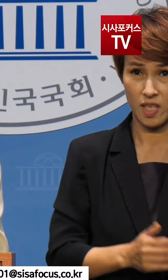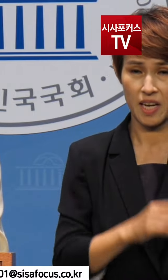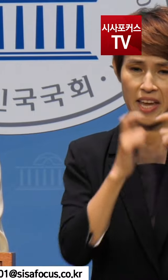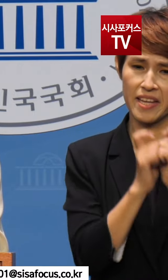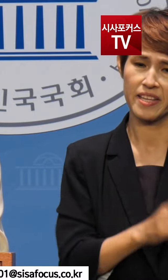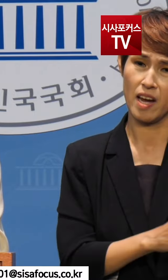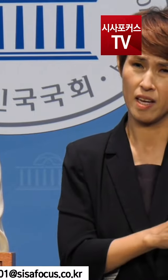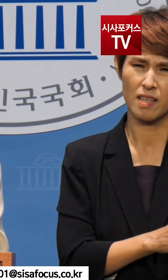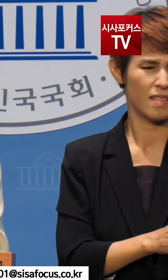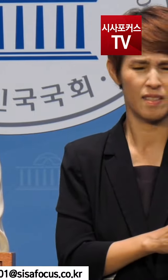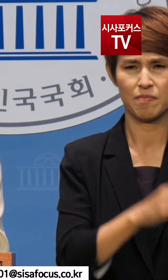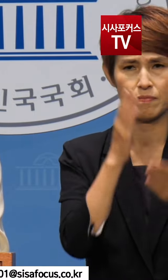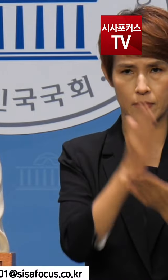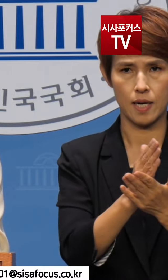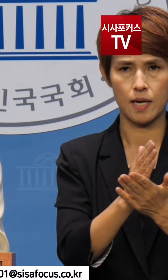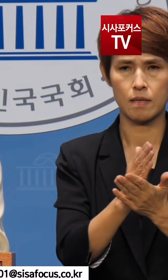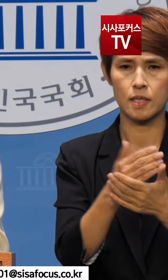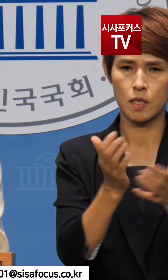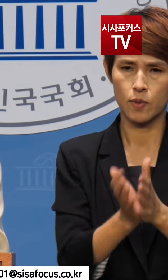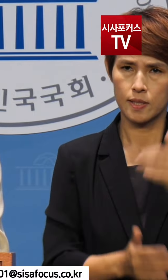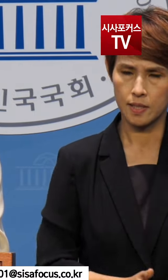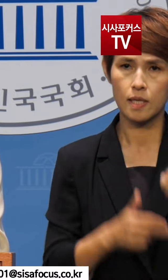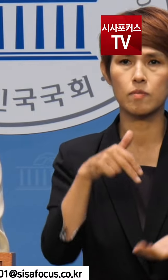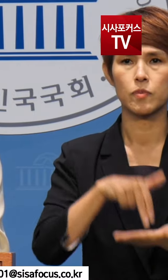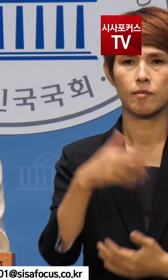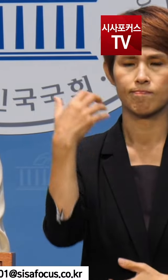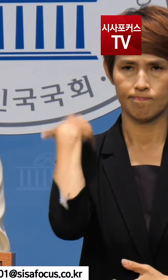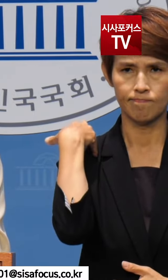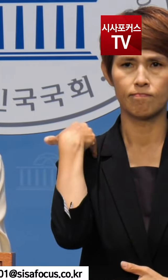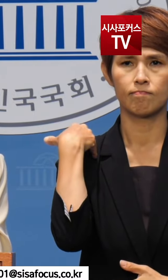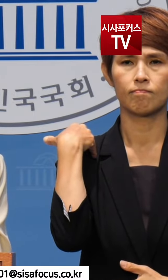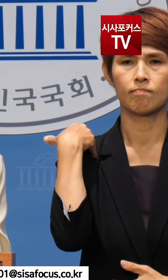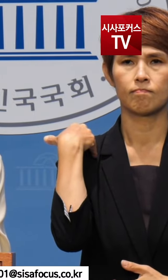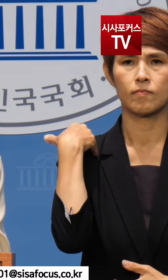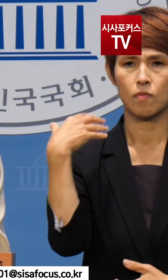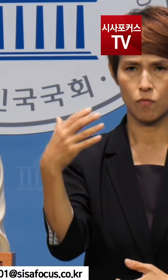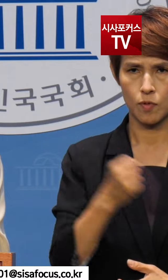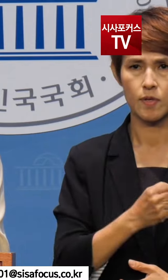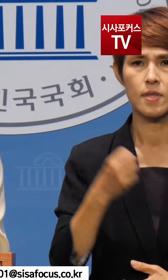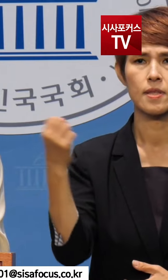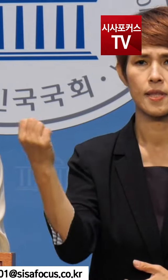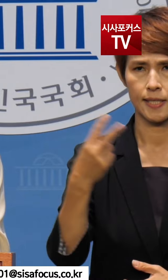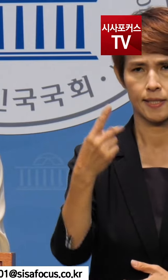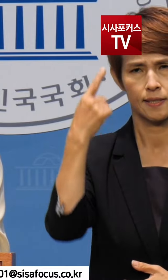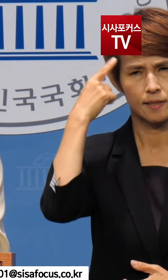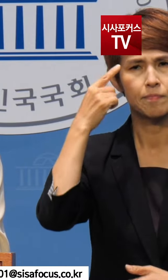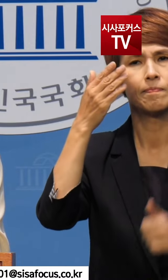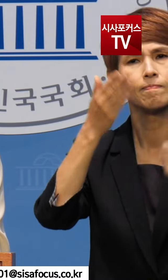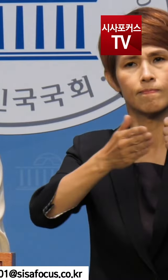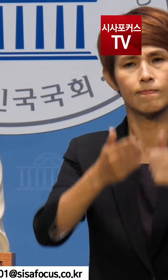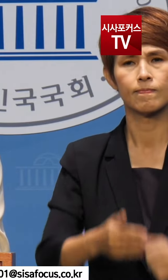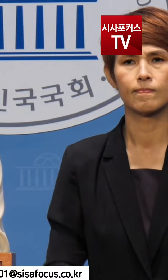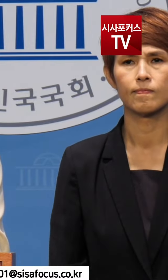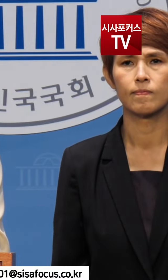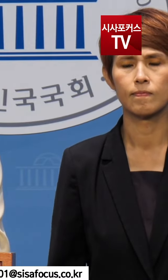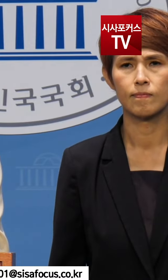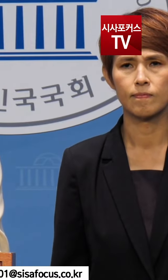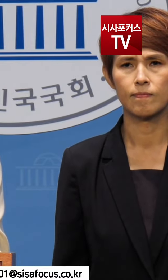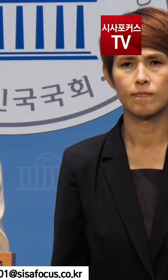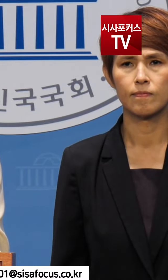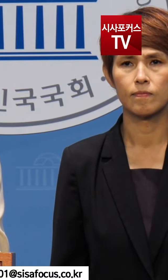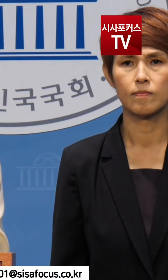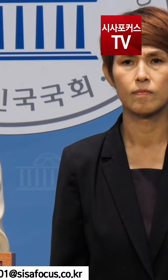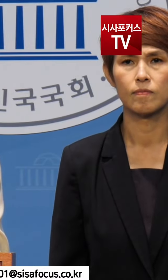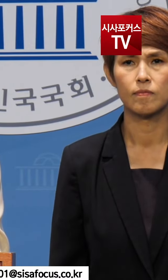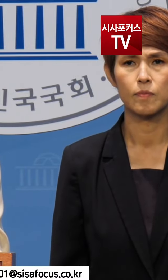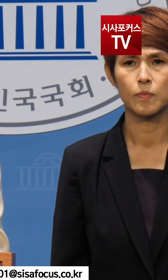의견이라고 말하지 말고 한 기관의 장으로서 책임과 말의 무게에 대해 다시금 생각해 보기를 간절히 바랍니다.